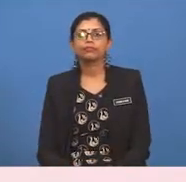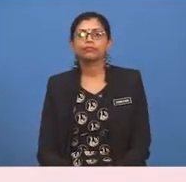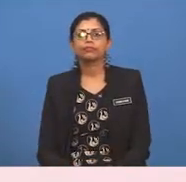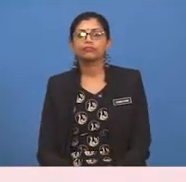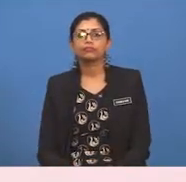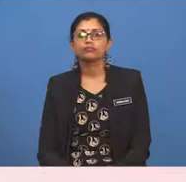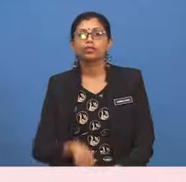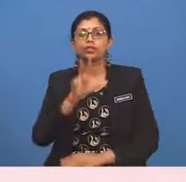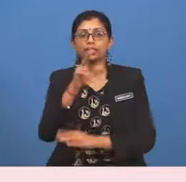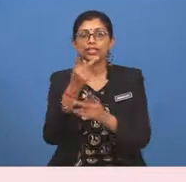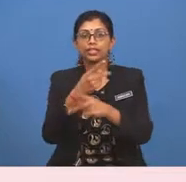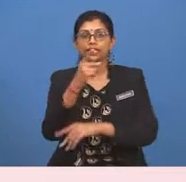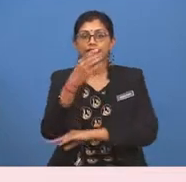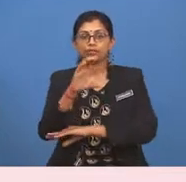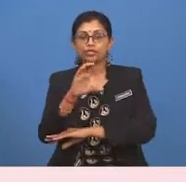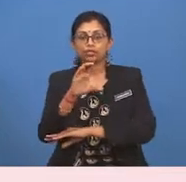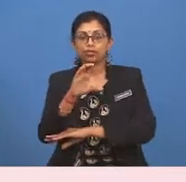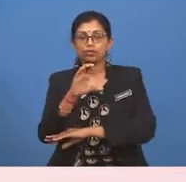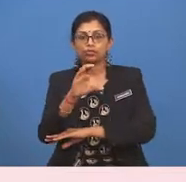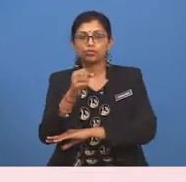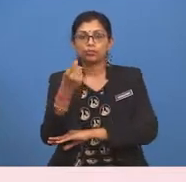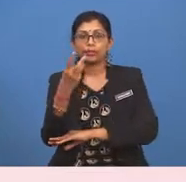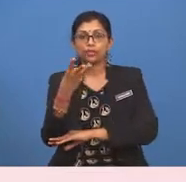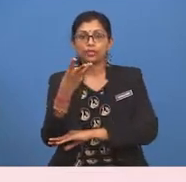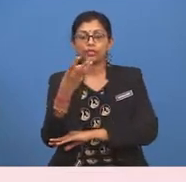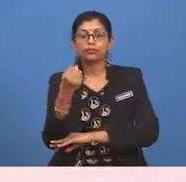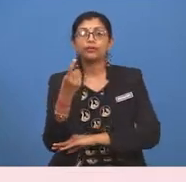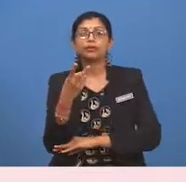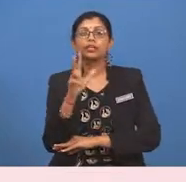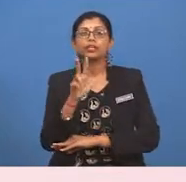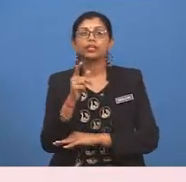3 darab 100% menghasilkan